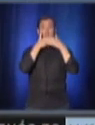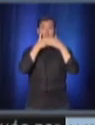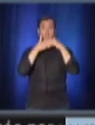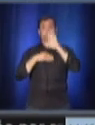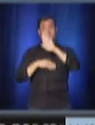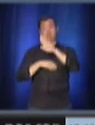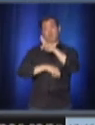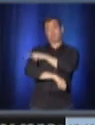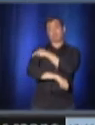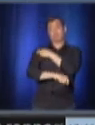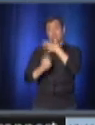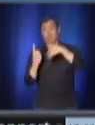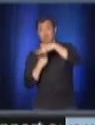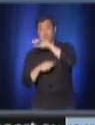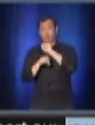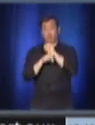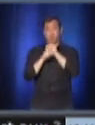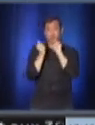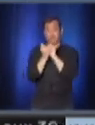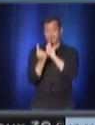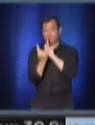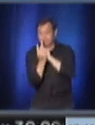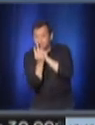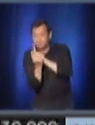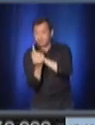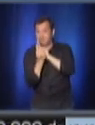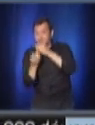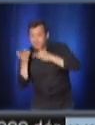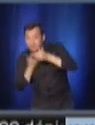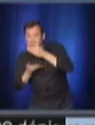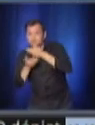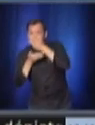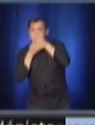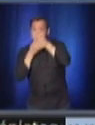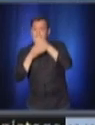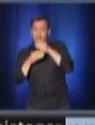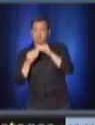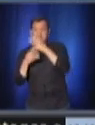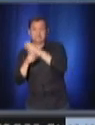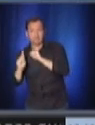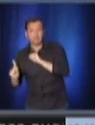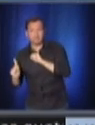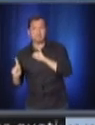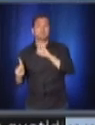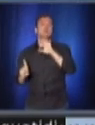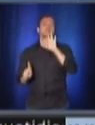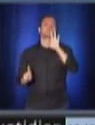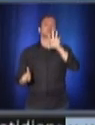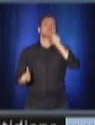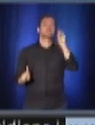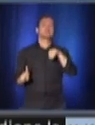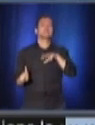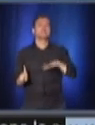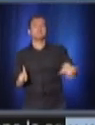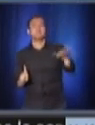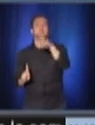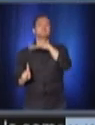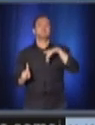en fait, au moins 95, je ne connais pas le chiffre, mais au moins 95 % ce sont des gouttelettes, des projections.